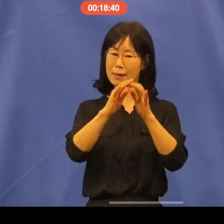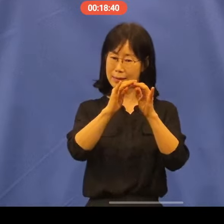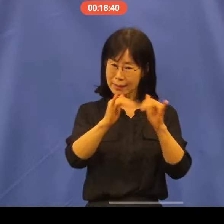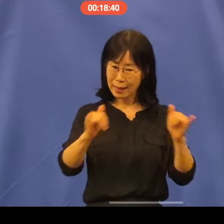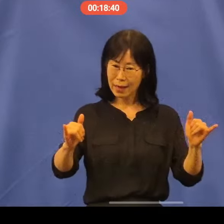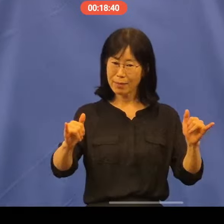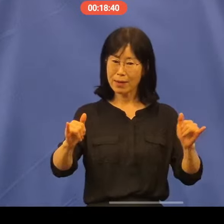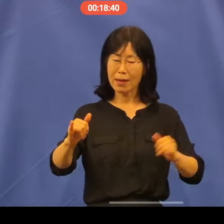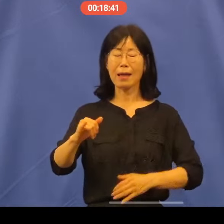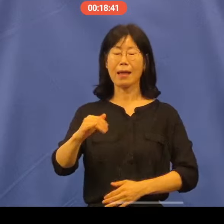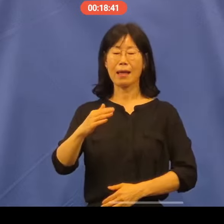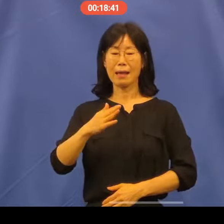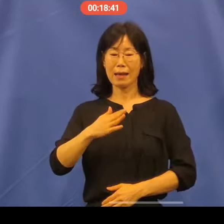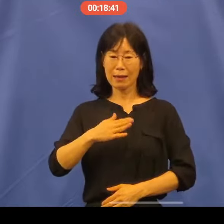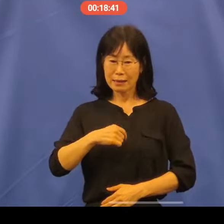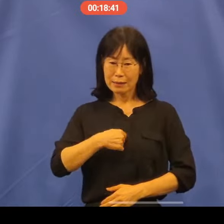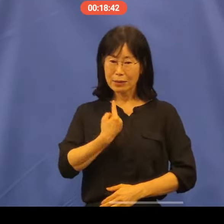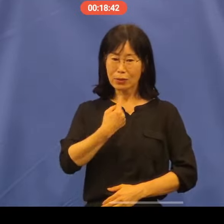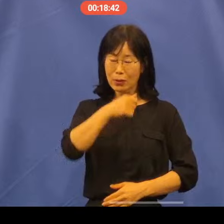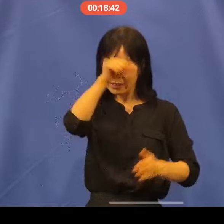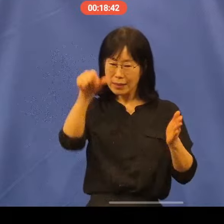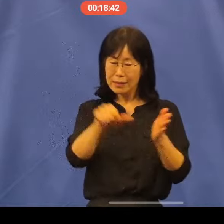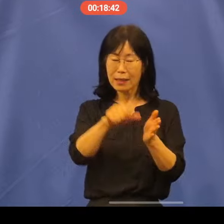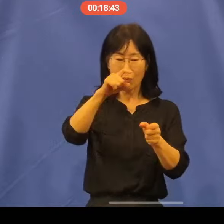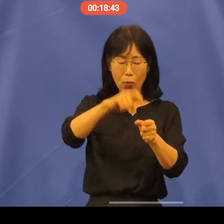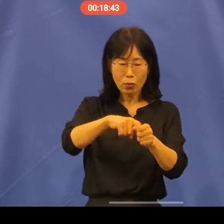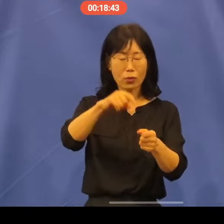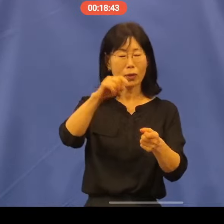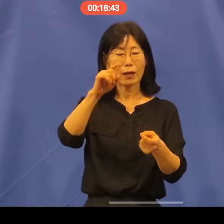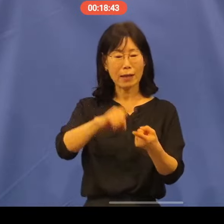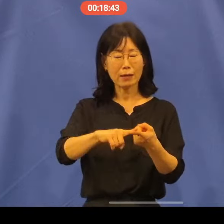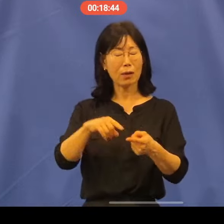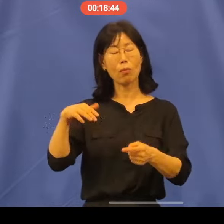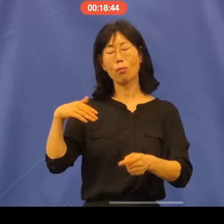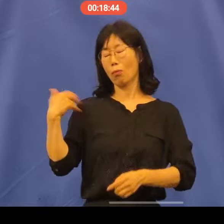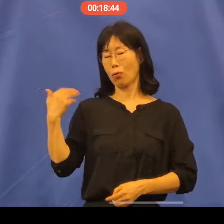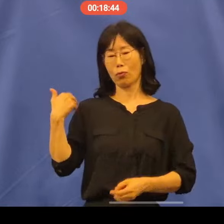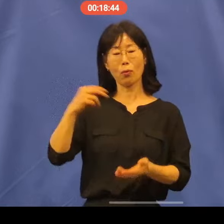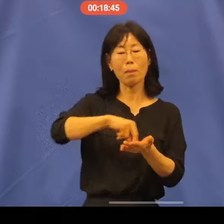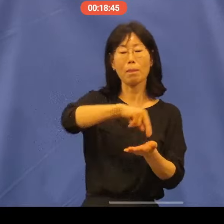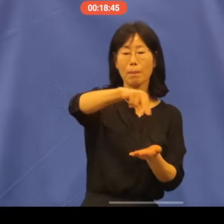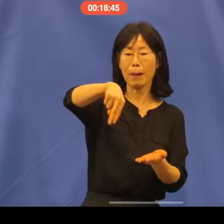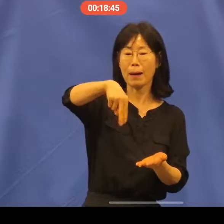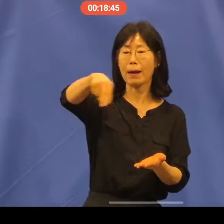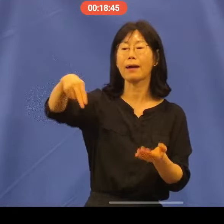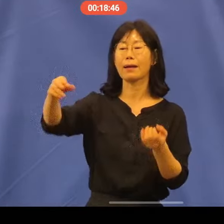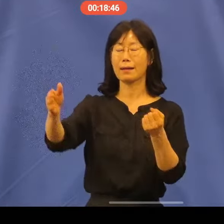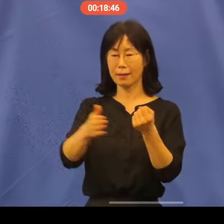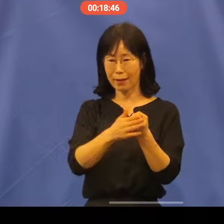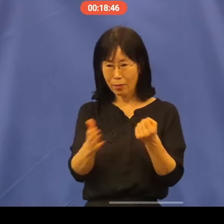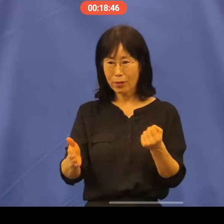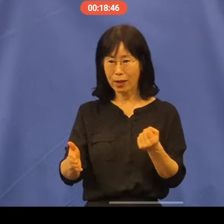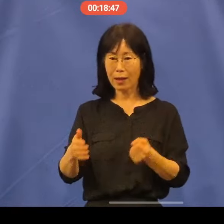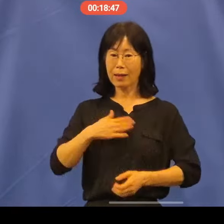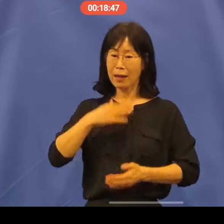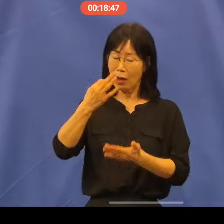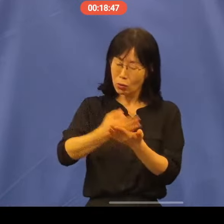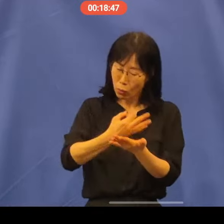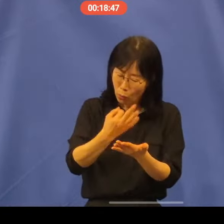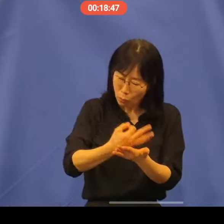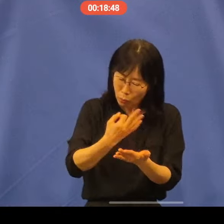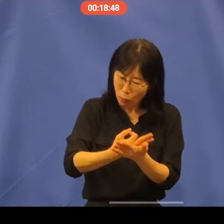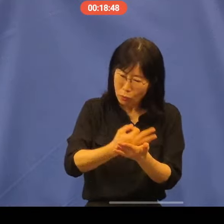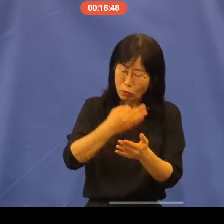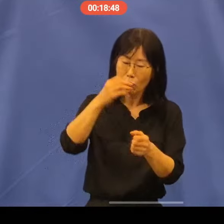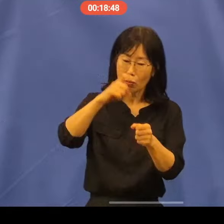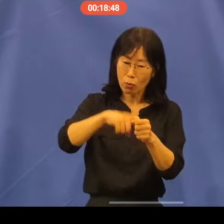자신의 존재의 목적을 알지 못하고 살기 때문에, 내가 왜 존재하는지를 알고 돈을 벌면 돈은 존재의 목적을